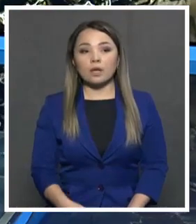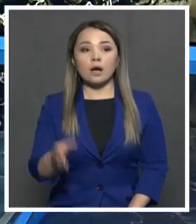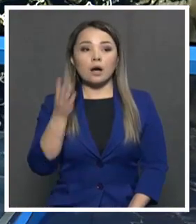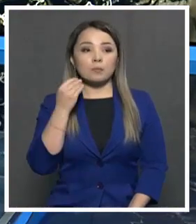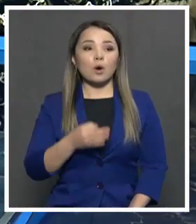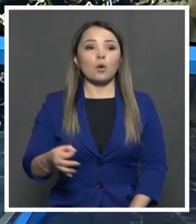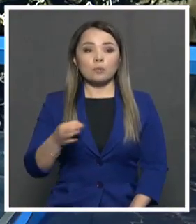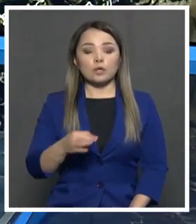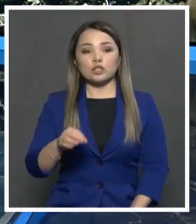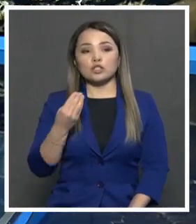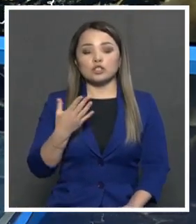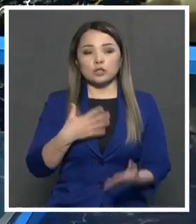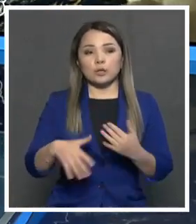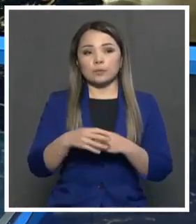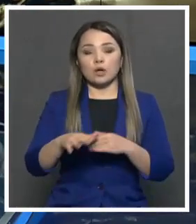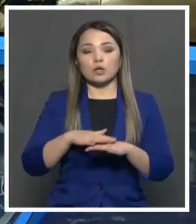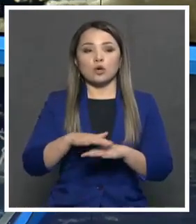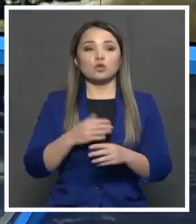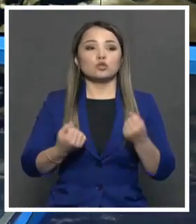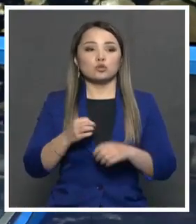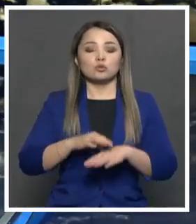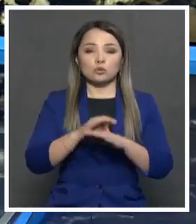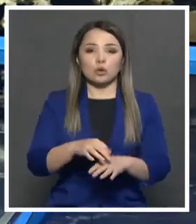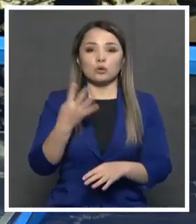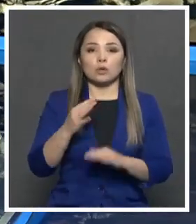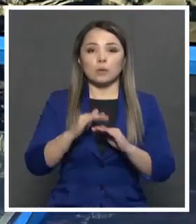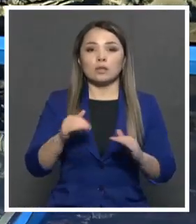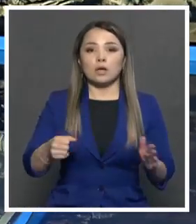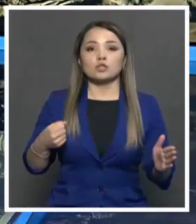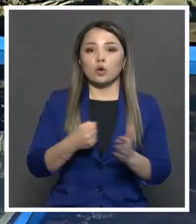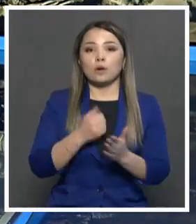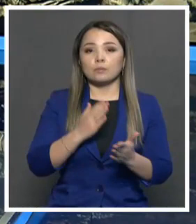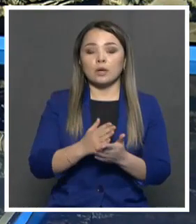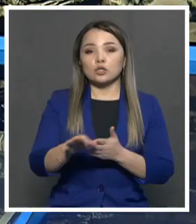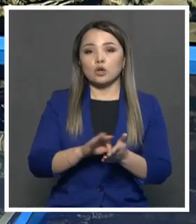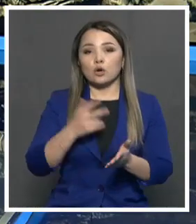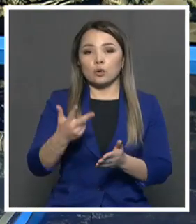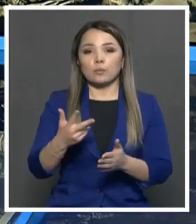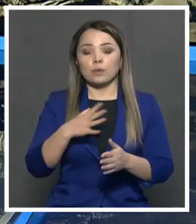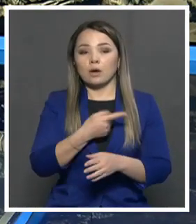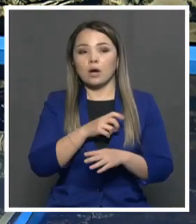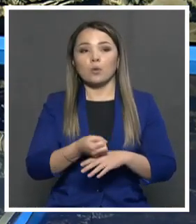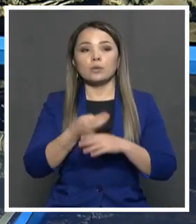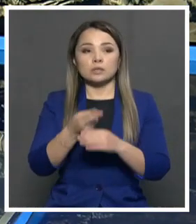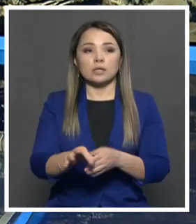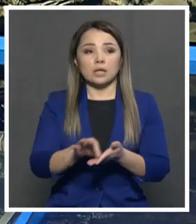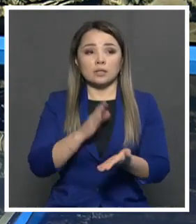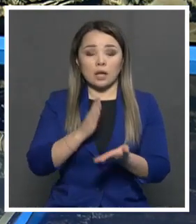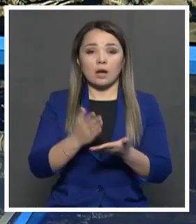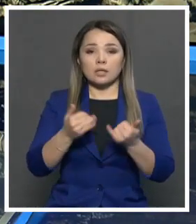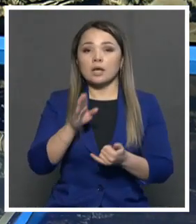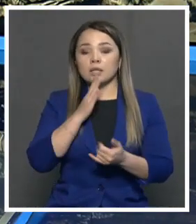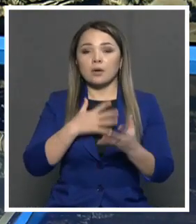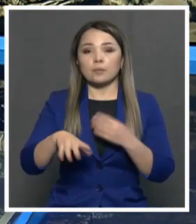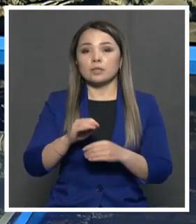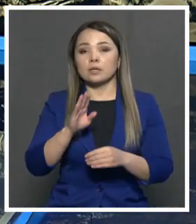Алматы облысында ішімдік ішкен жүргізуші жол жиегінде тұрған 4 баланы соғып кетті. Үшеуі бірден Шелек аудандық ауруханасына жеткізілді. Қыз